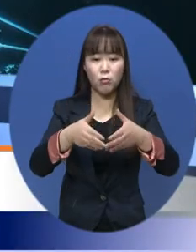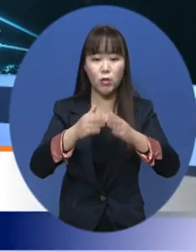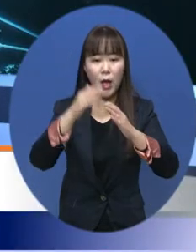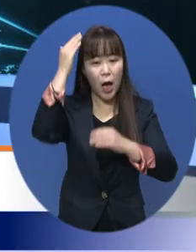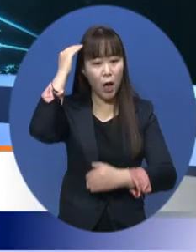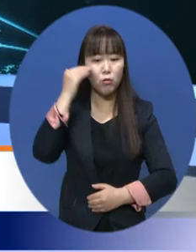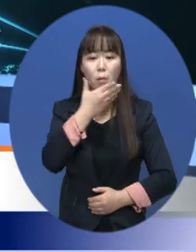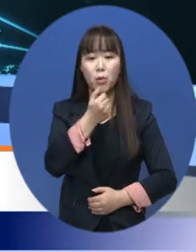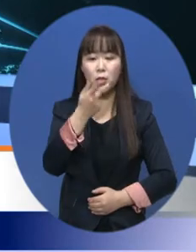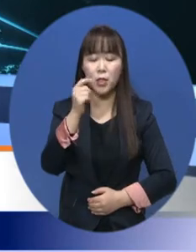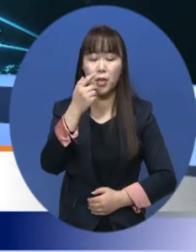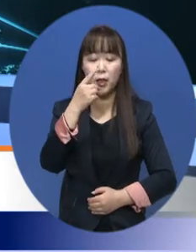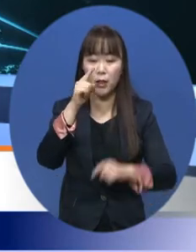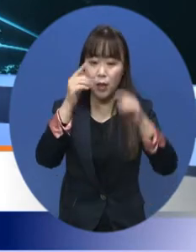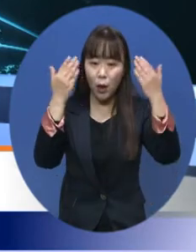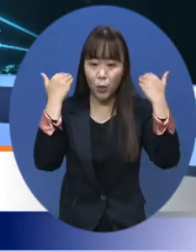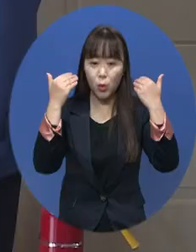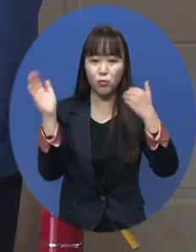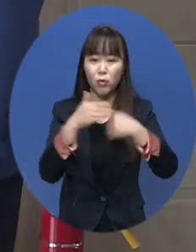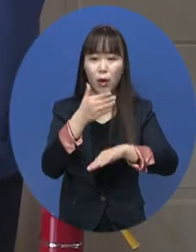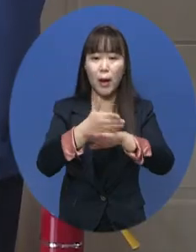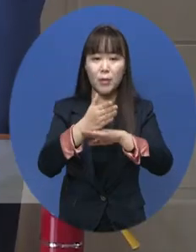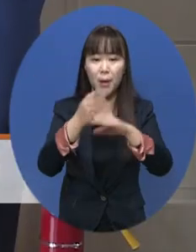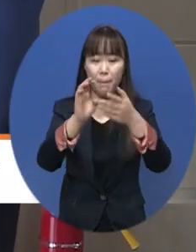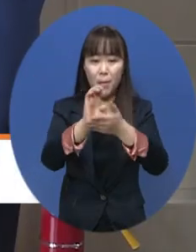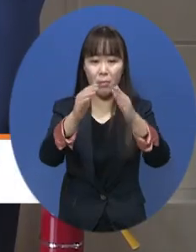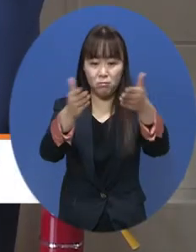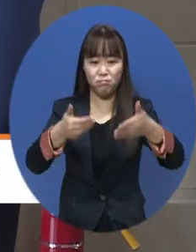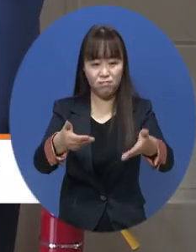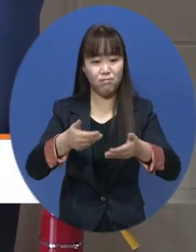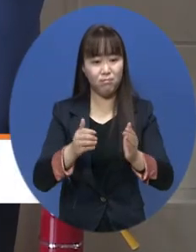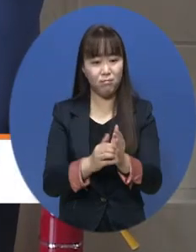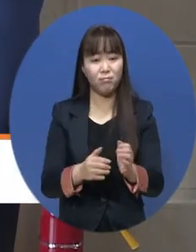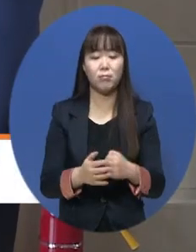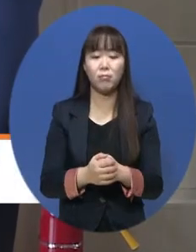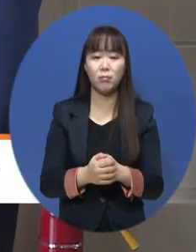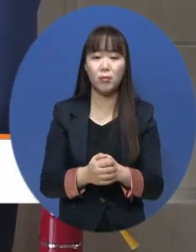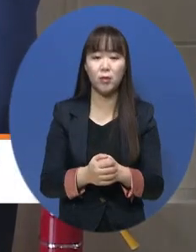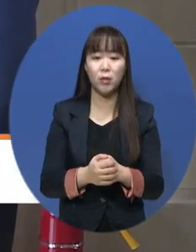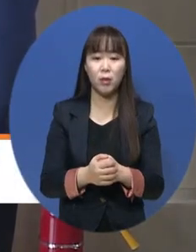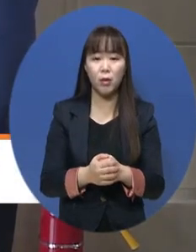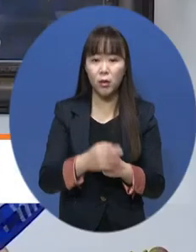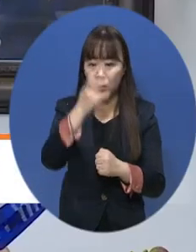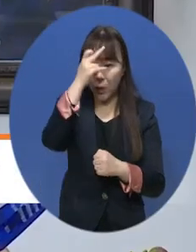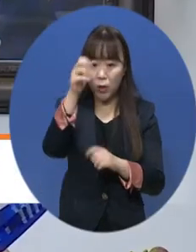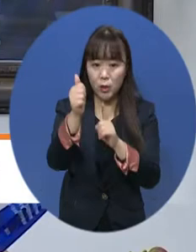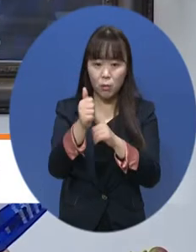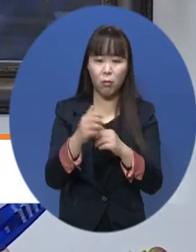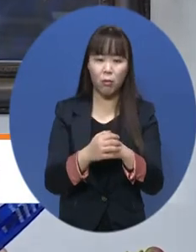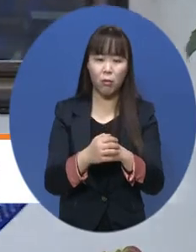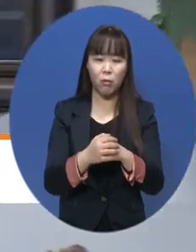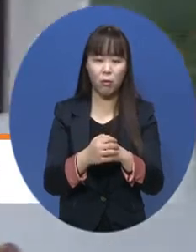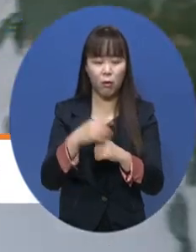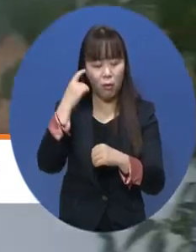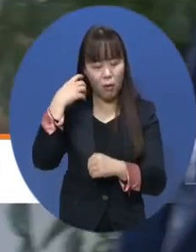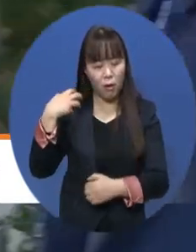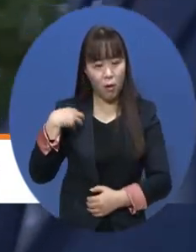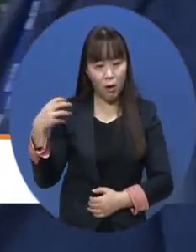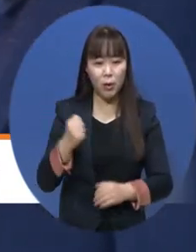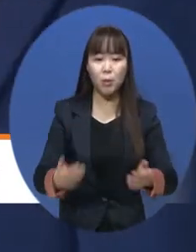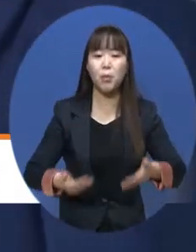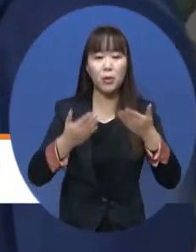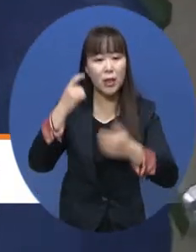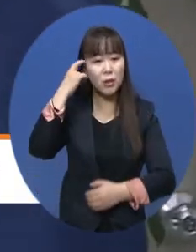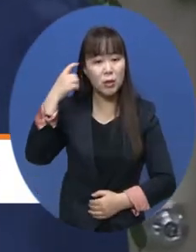국립한국복지대학교로부터 감사패를 받았습니다. 지난 15일 복지TV 최규옥 회장은 투철한 사명감과